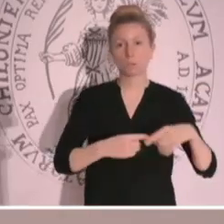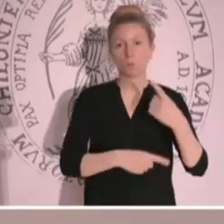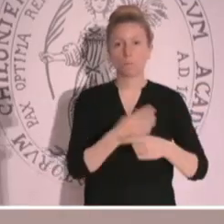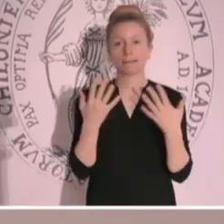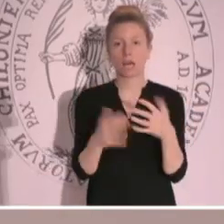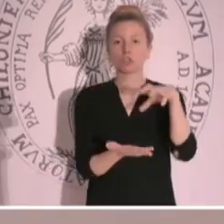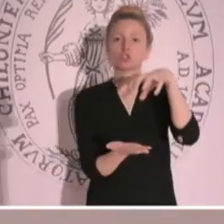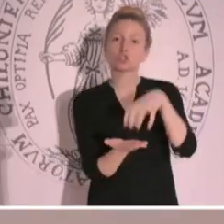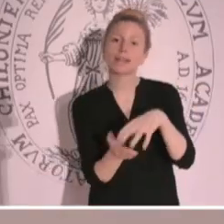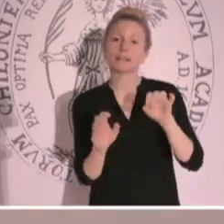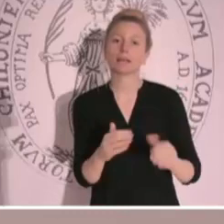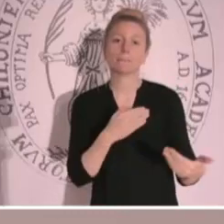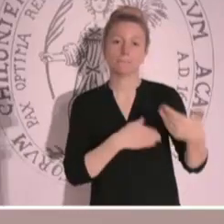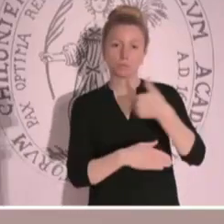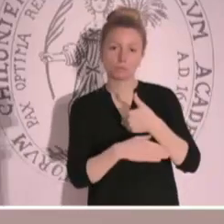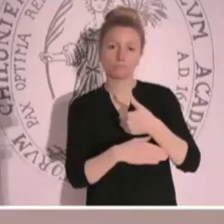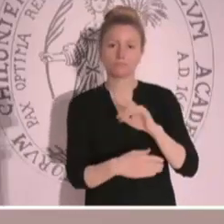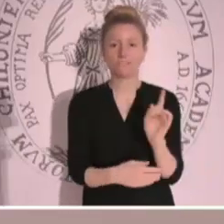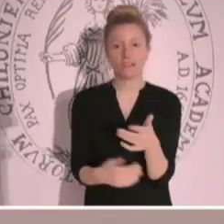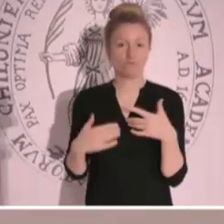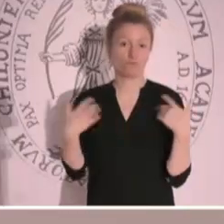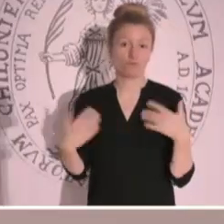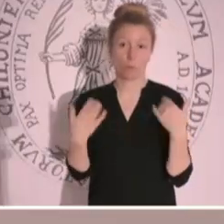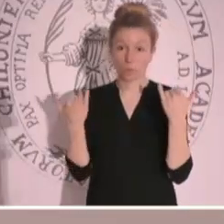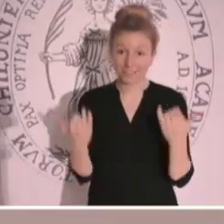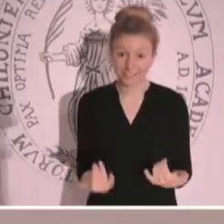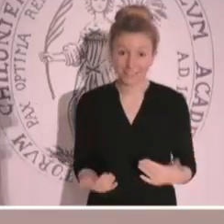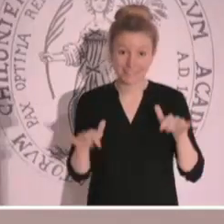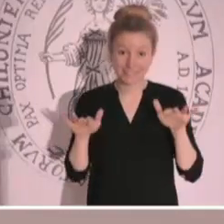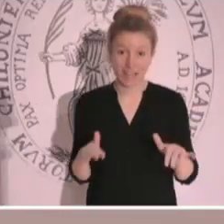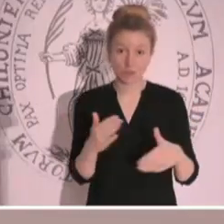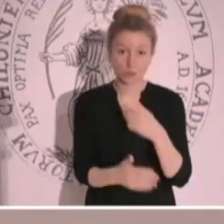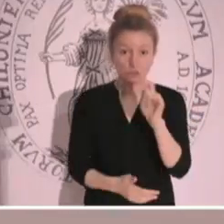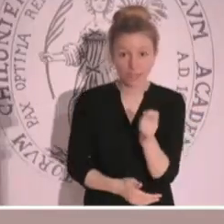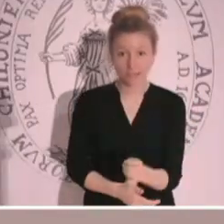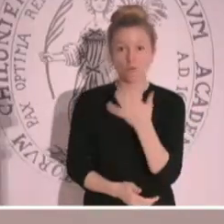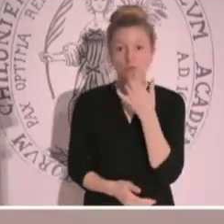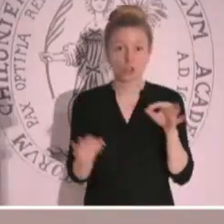euch von Herzen einen entspannten Start in das neue Semester.